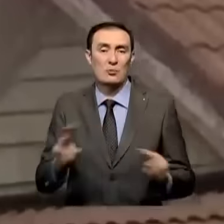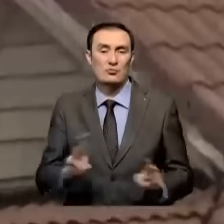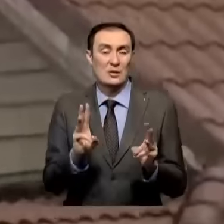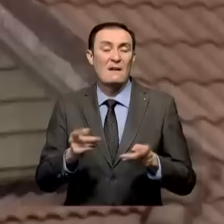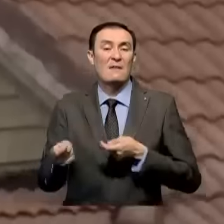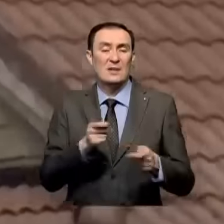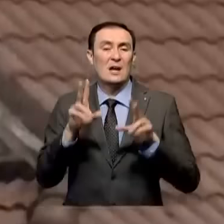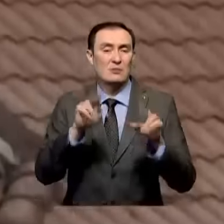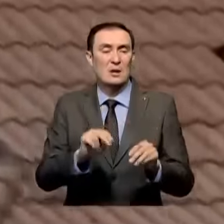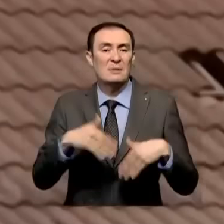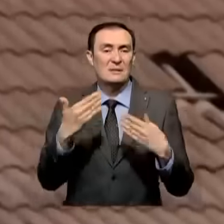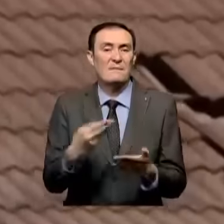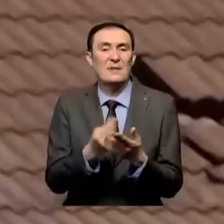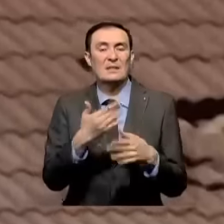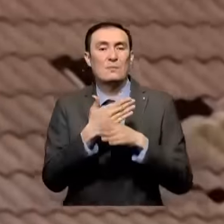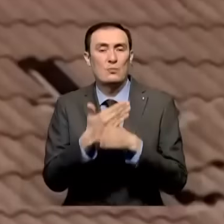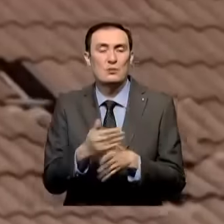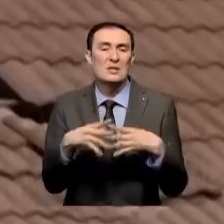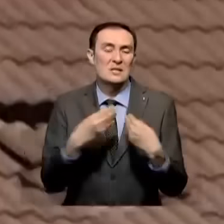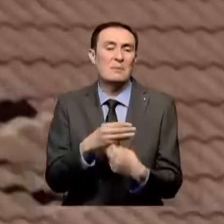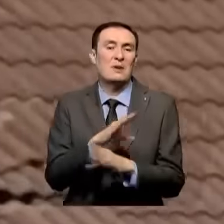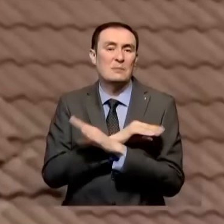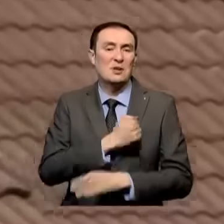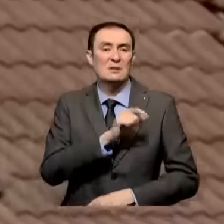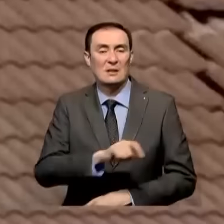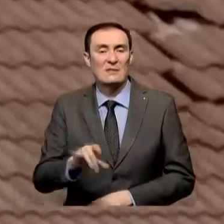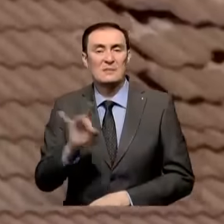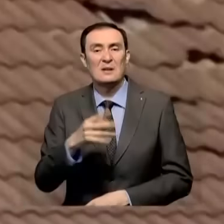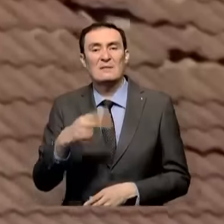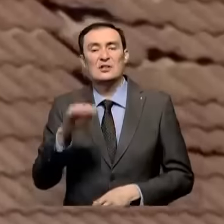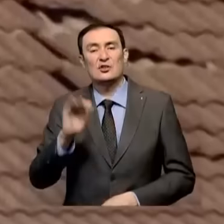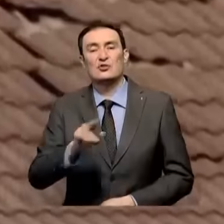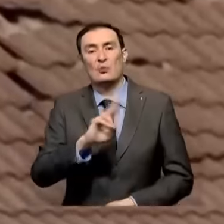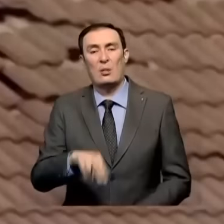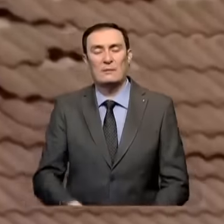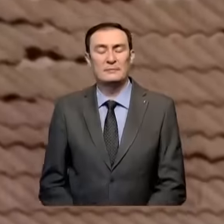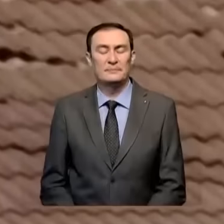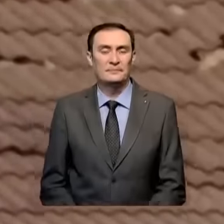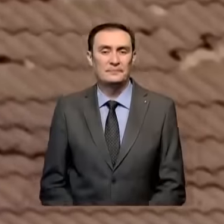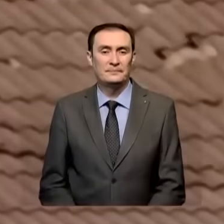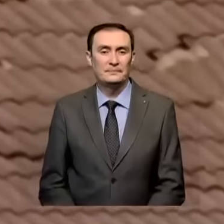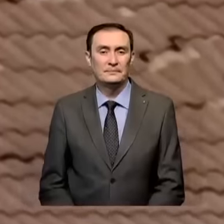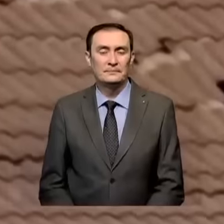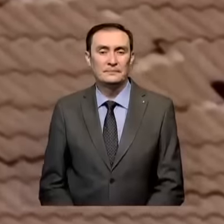контроль. Власти пообещали предоставить финансовую помощь семьям погибших солдатов в размере $20 000.